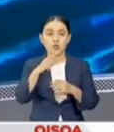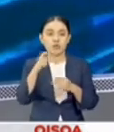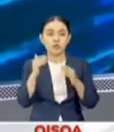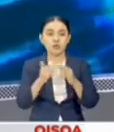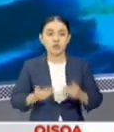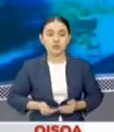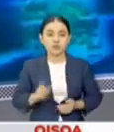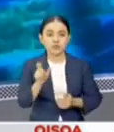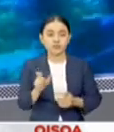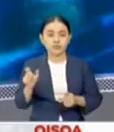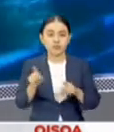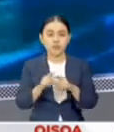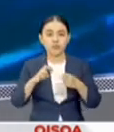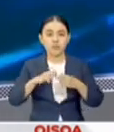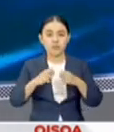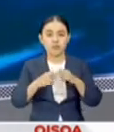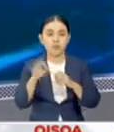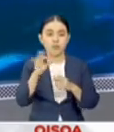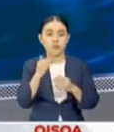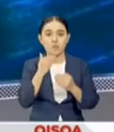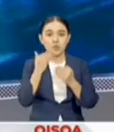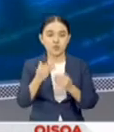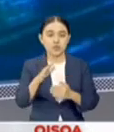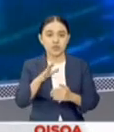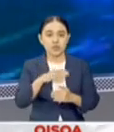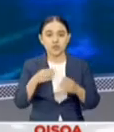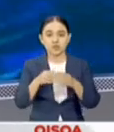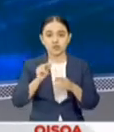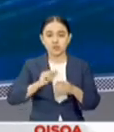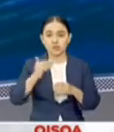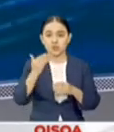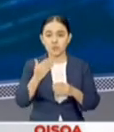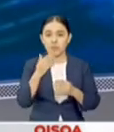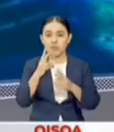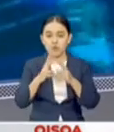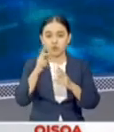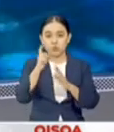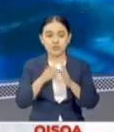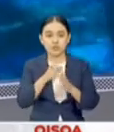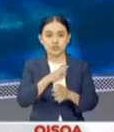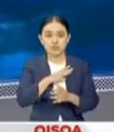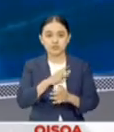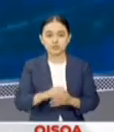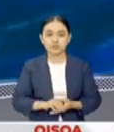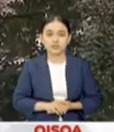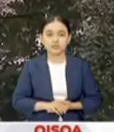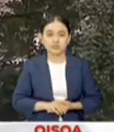uyda yashovchi fuqarolar ham muammolari xususida murojaat qildi. Ijodiy guruhimiz ularning murojaatini o'rgandi.